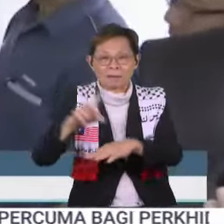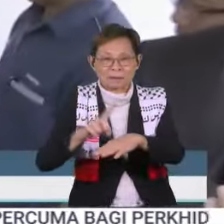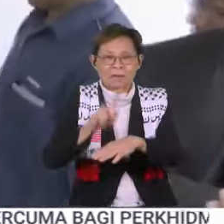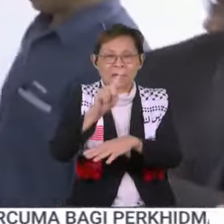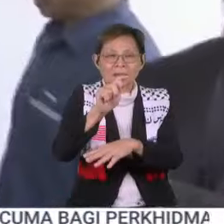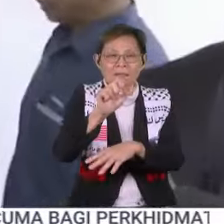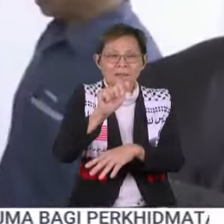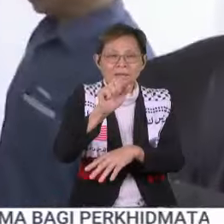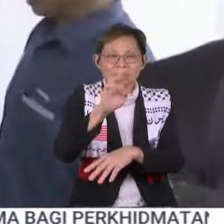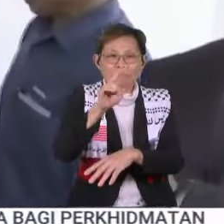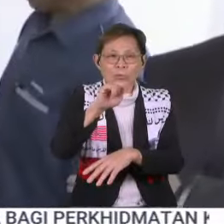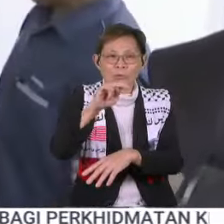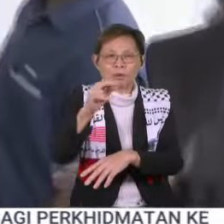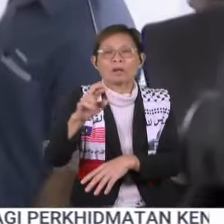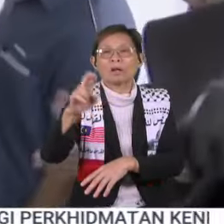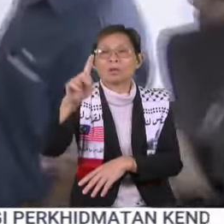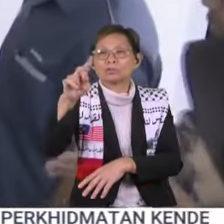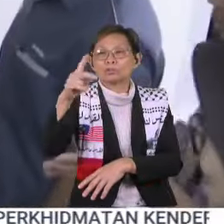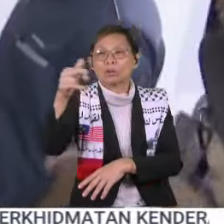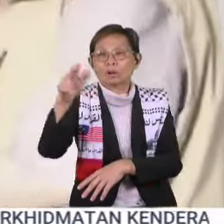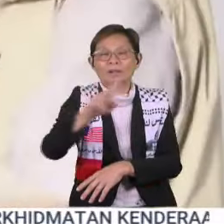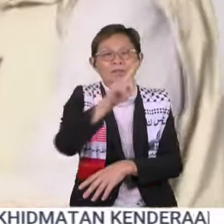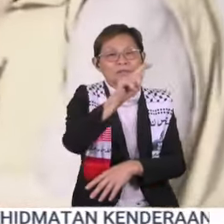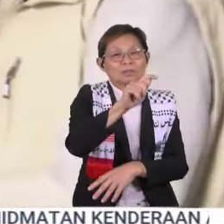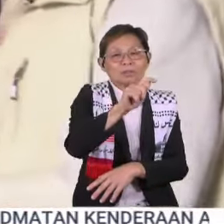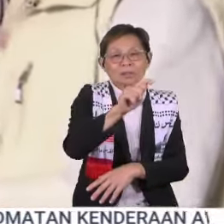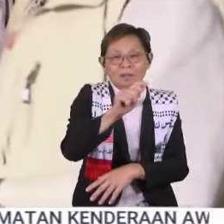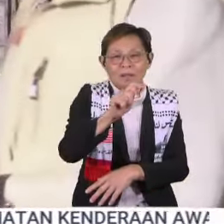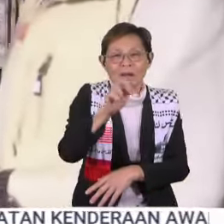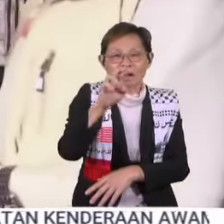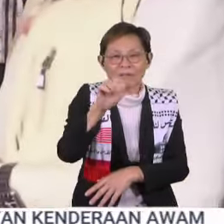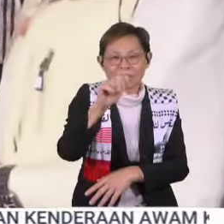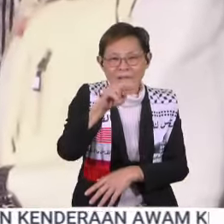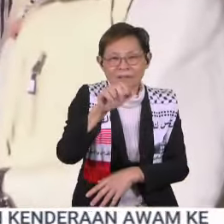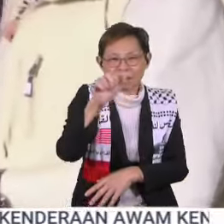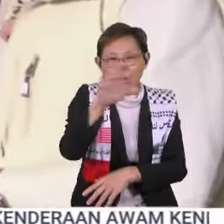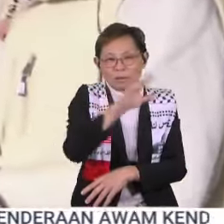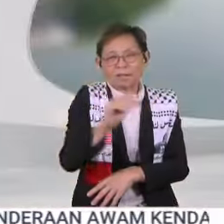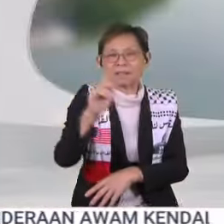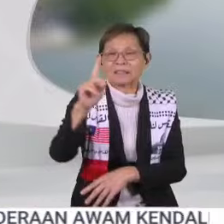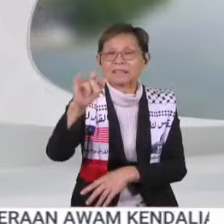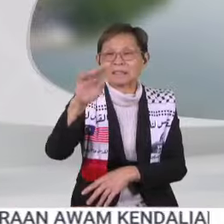Tambunan, Tuaran, Ranau, Kundasang, Kinabatangan, Tawau dan Kimanis.